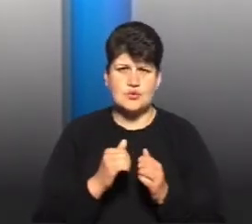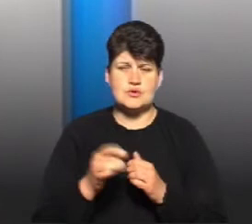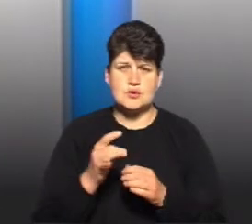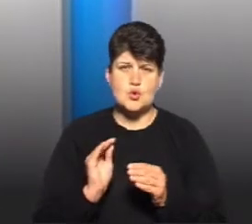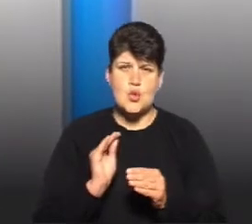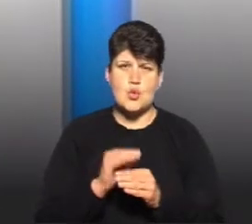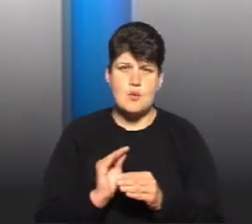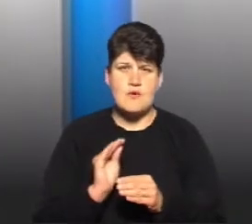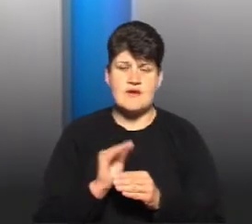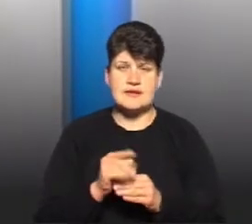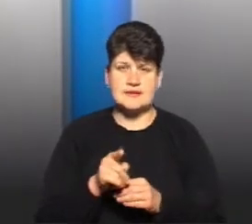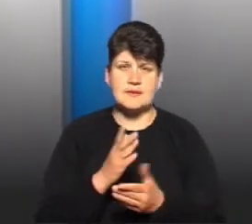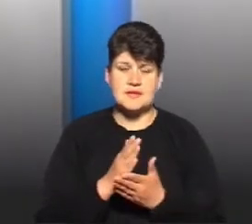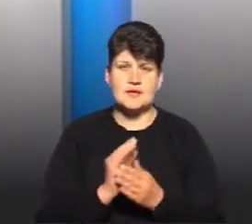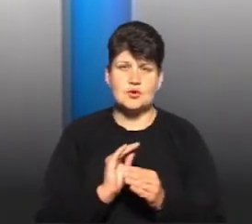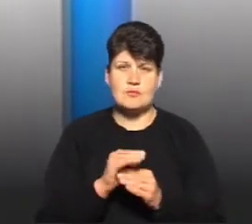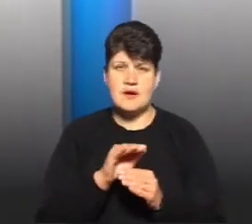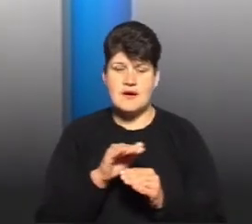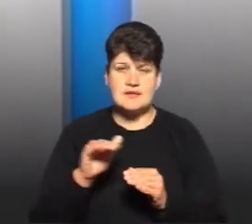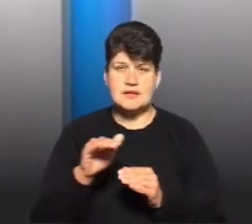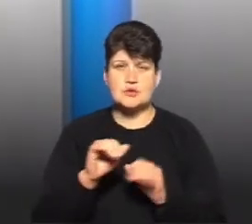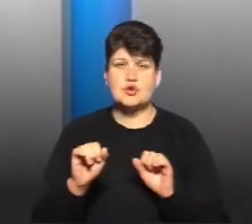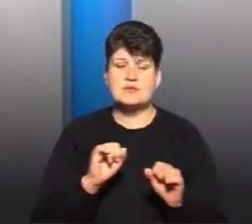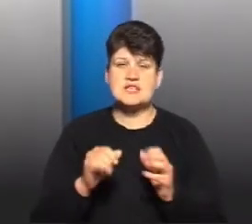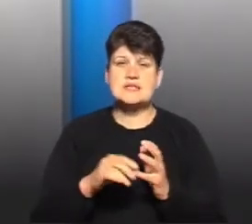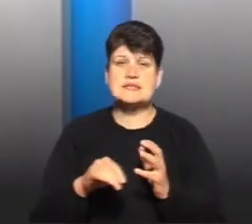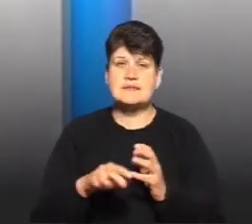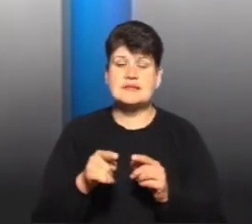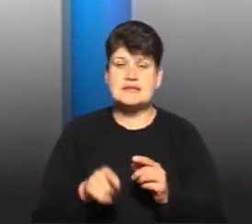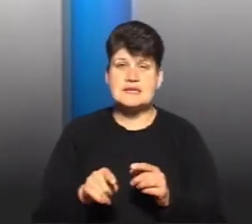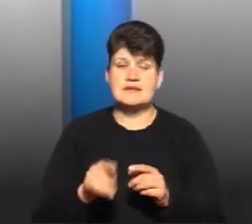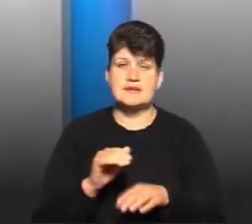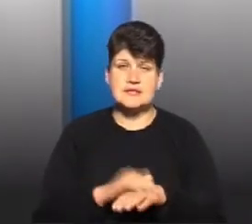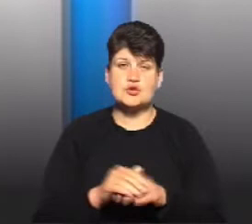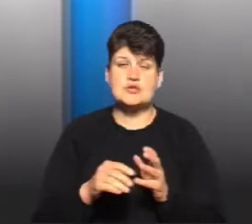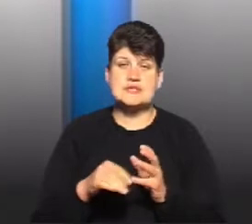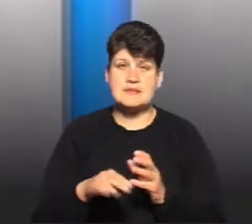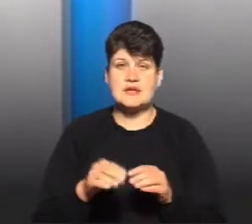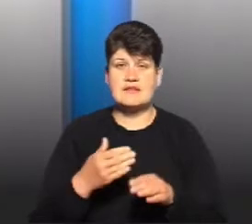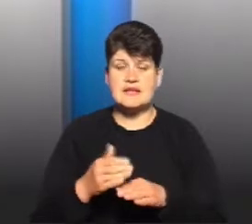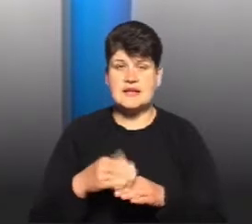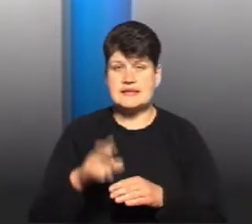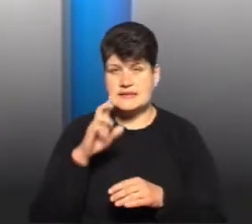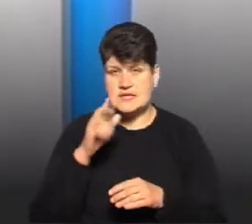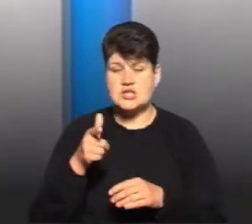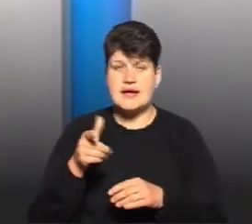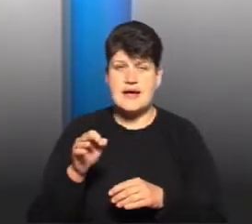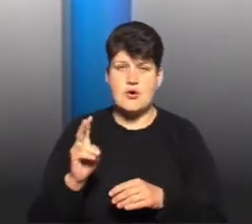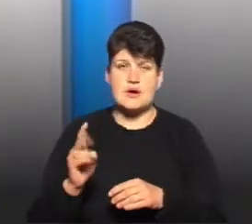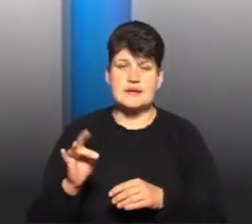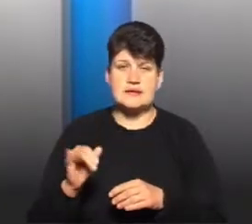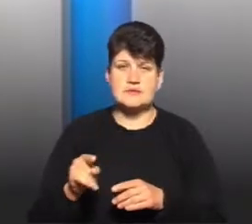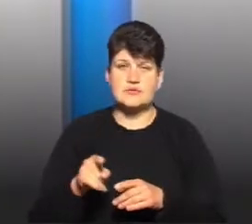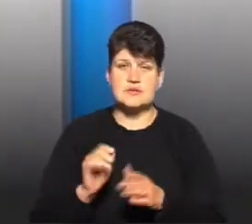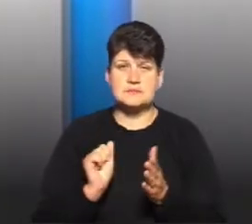є такий шар добавлений, дає розпорядження землями. Тобто, фактично, ті земельні ділянки, які виділялися геокадастром, вони фактично публікували. Їх